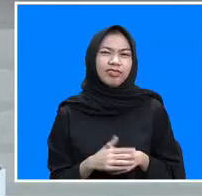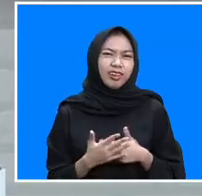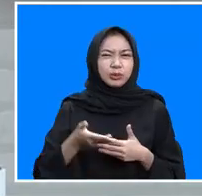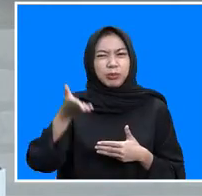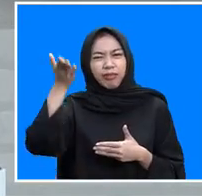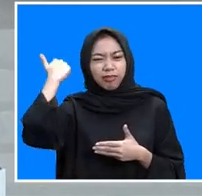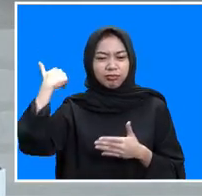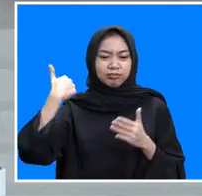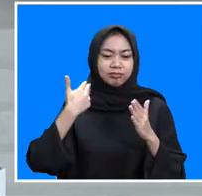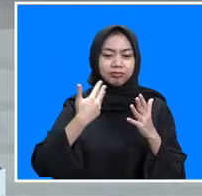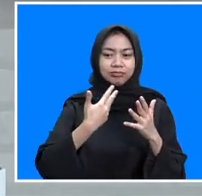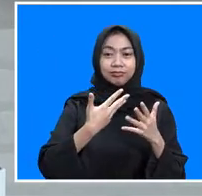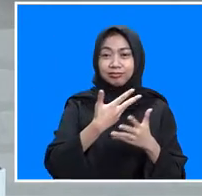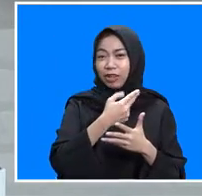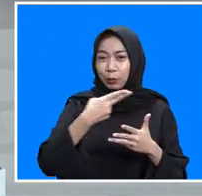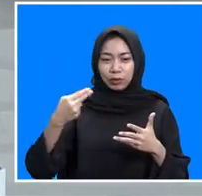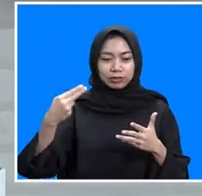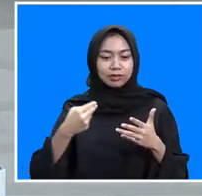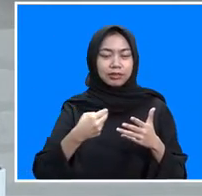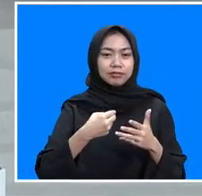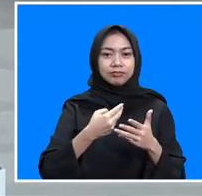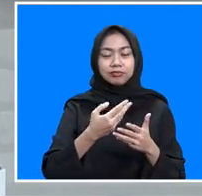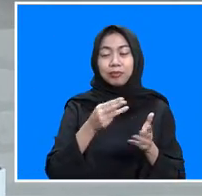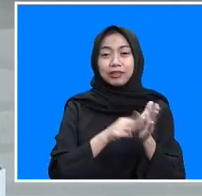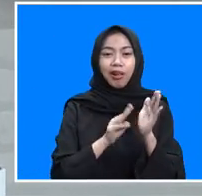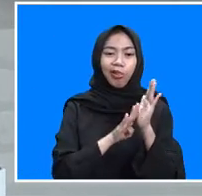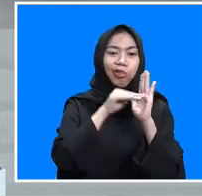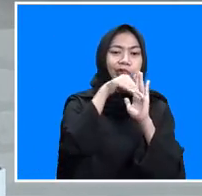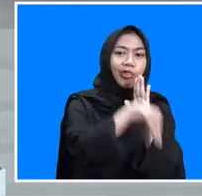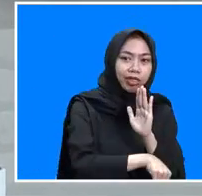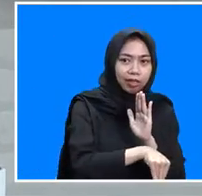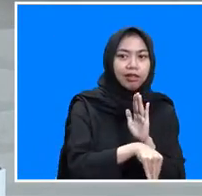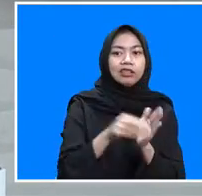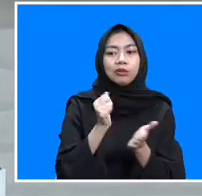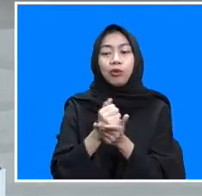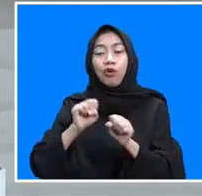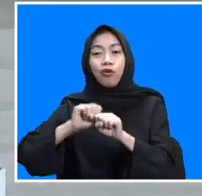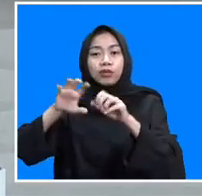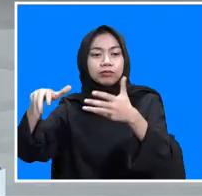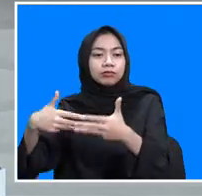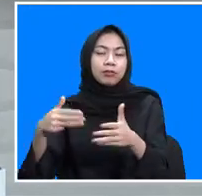lama, bahkan sebenarnya krisis pembelajaran itu berlangsung sebelum pandemi ini